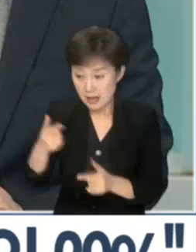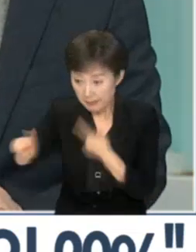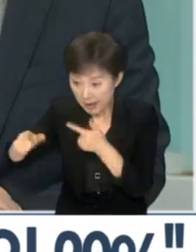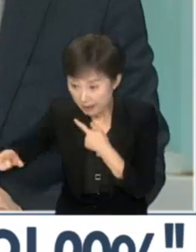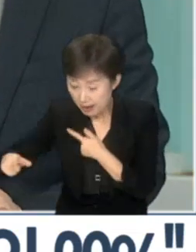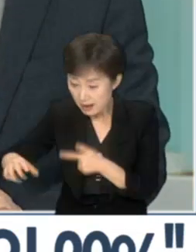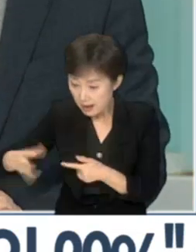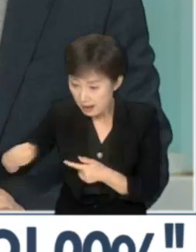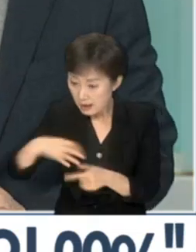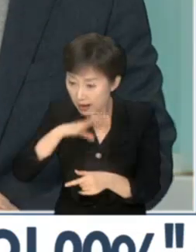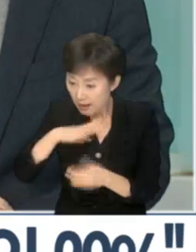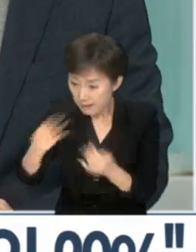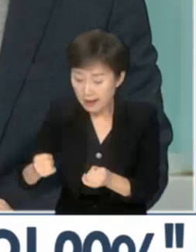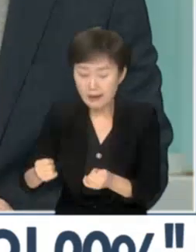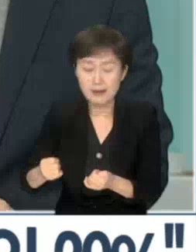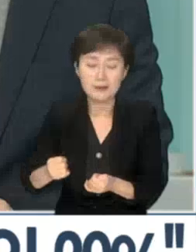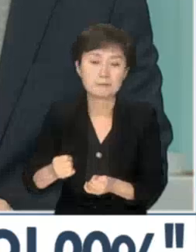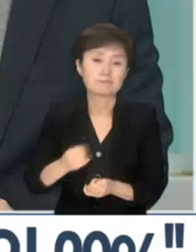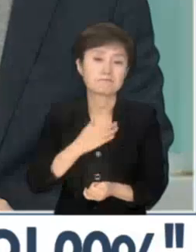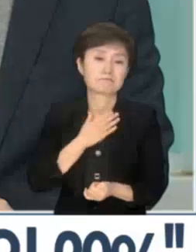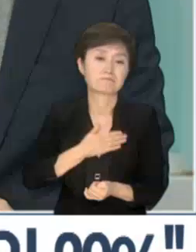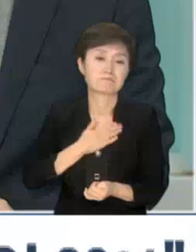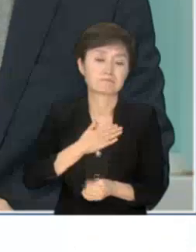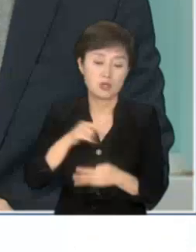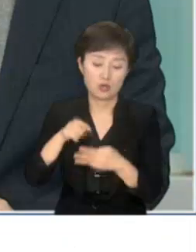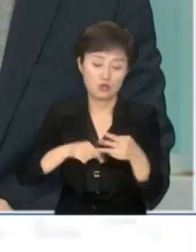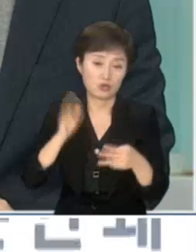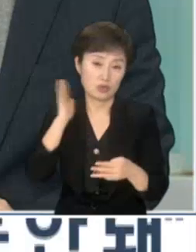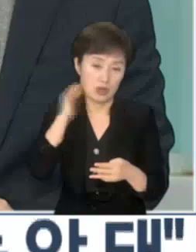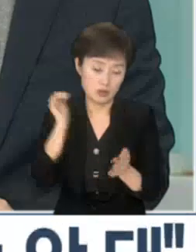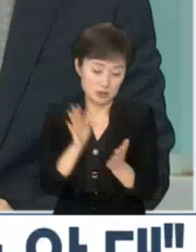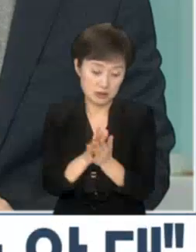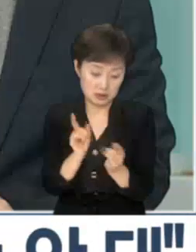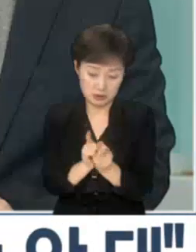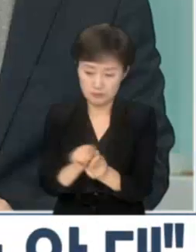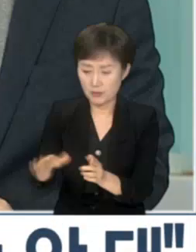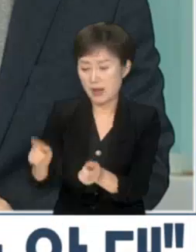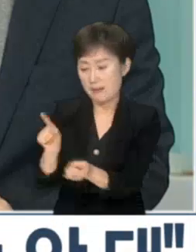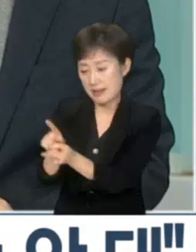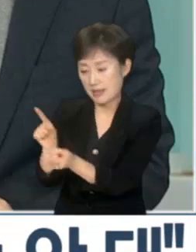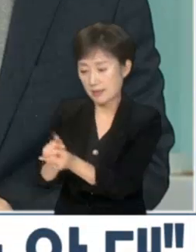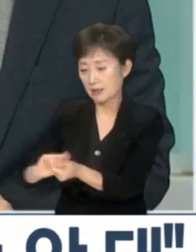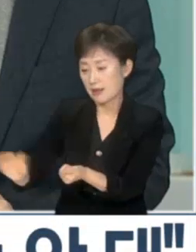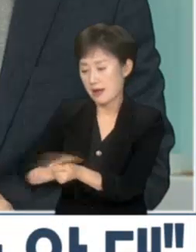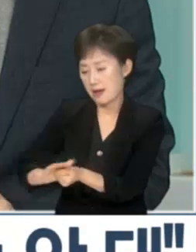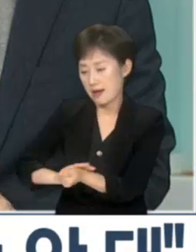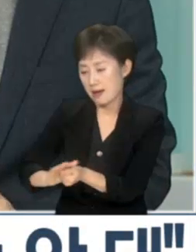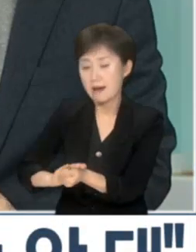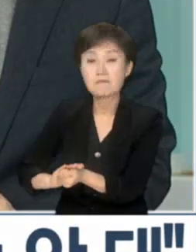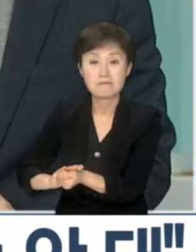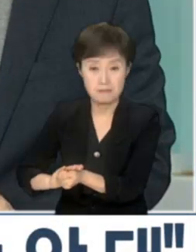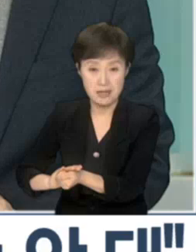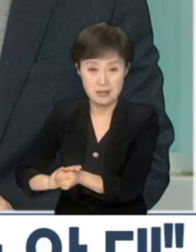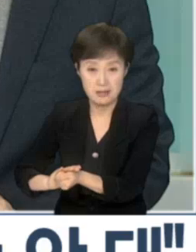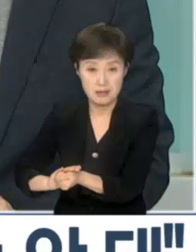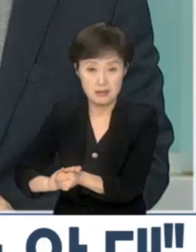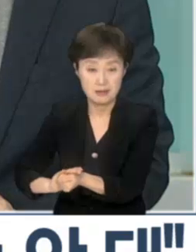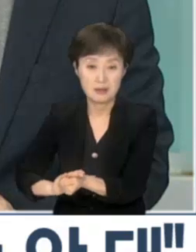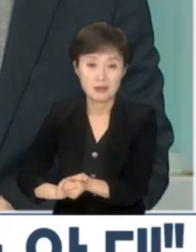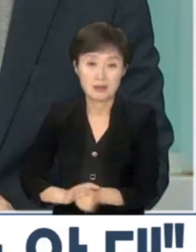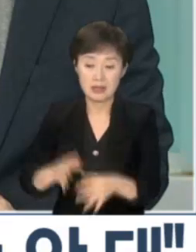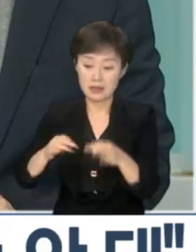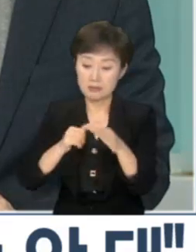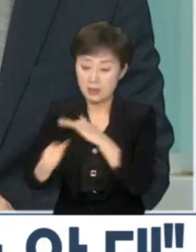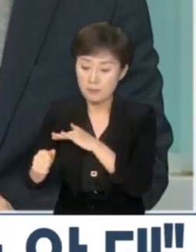그런 상황입니다. 그럼에도 불구하고 이제 윤석열 대통령이 직접 나서서 지도부를 만나고 수습하는 국면으로 들어갔는데 저는 김기현